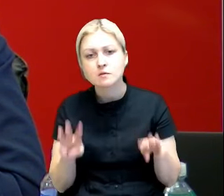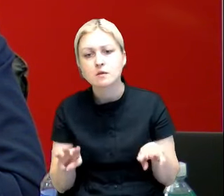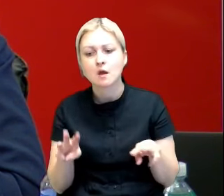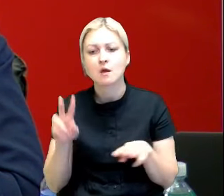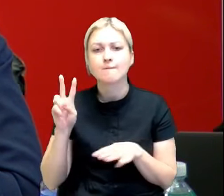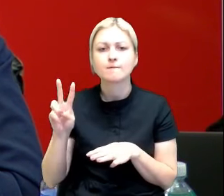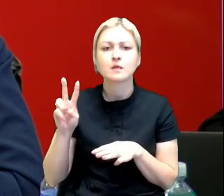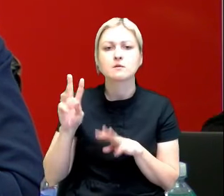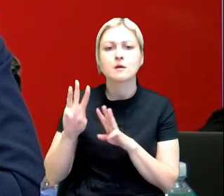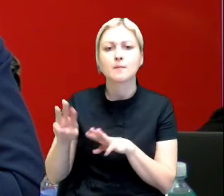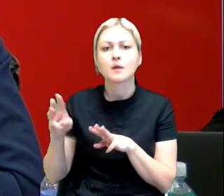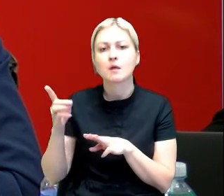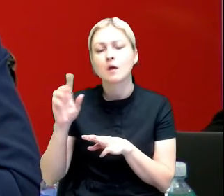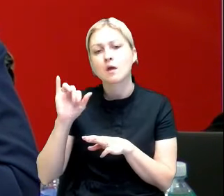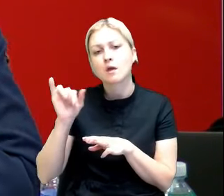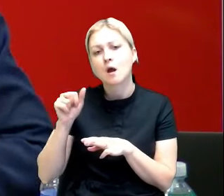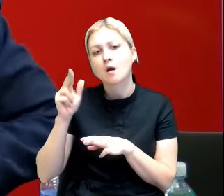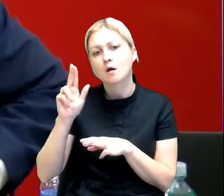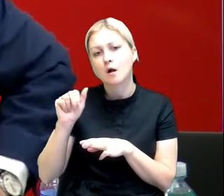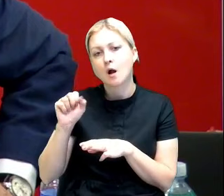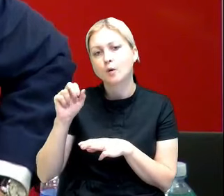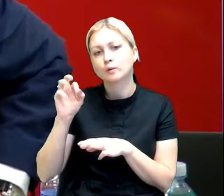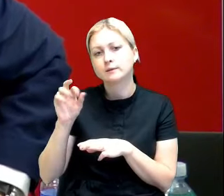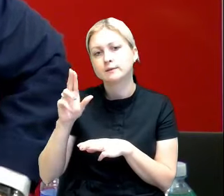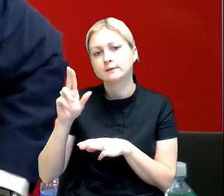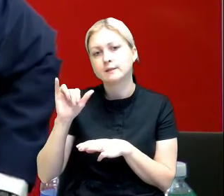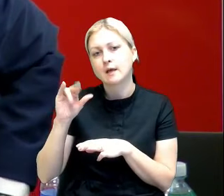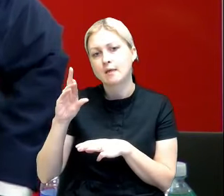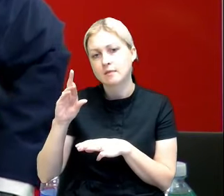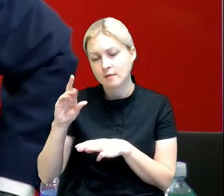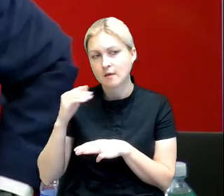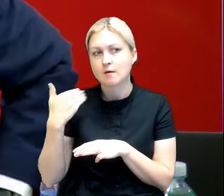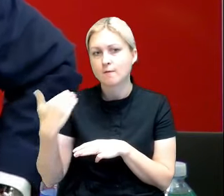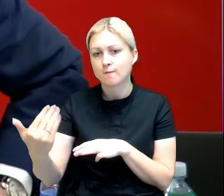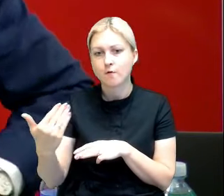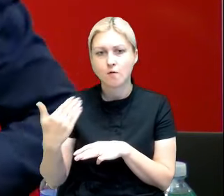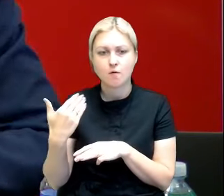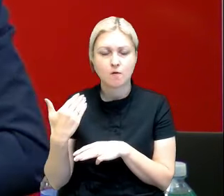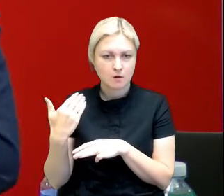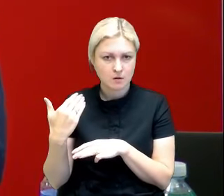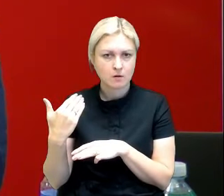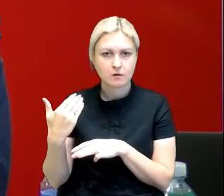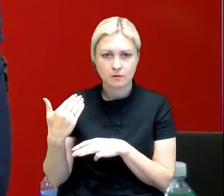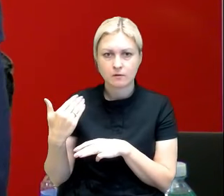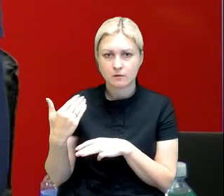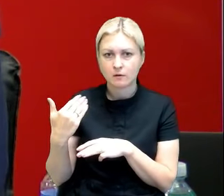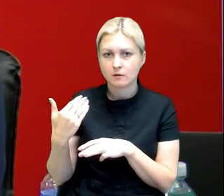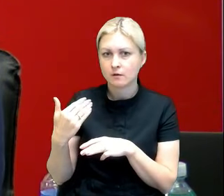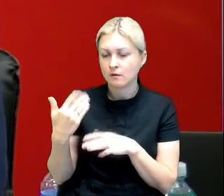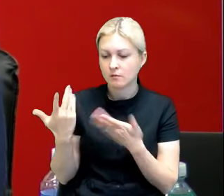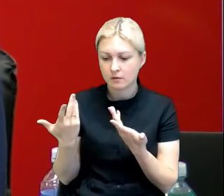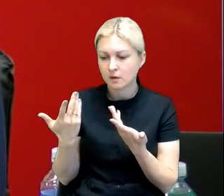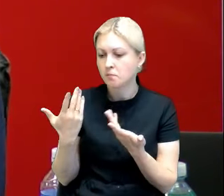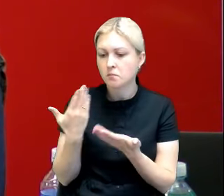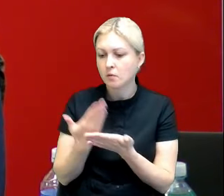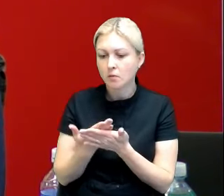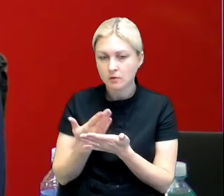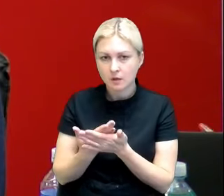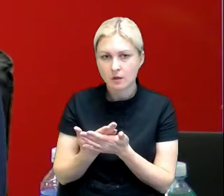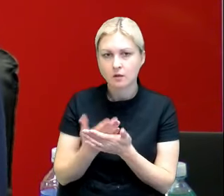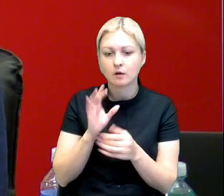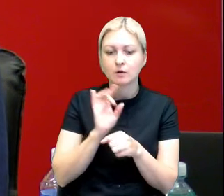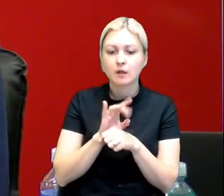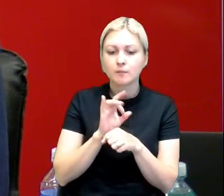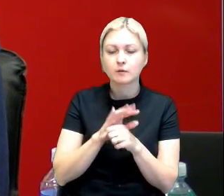dangolės jankauskienės pusės nes tai buvo pagrindinis dimuo turbūt dėl ko didžioji dalis klaipėdos miesto tarybos